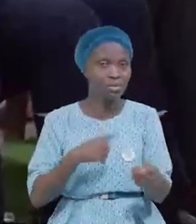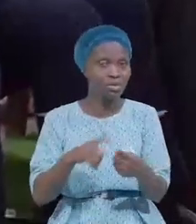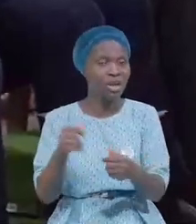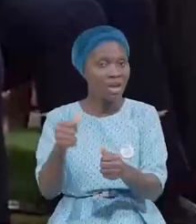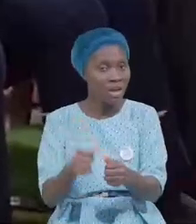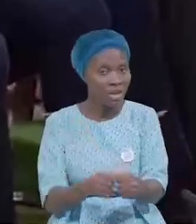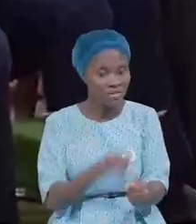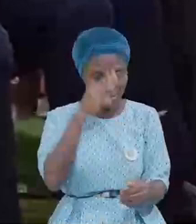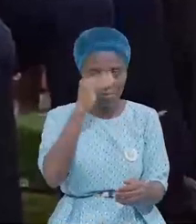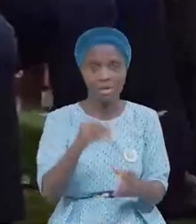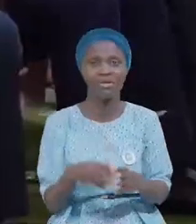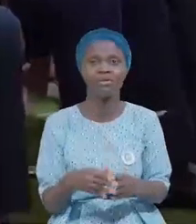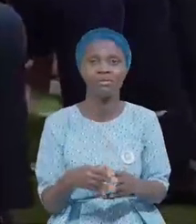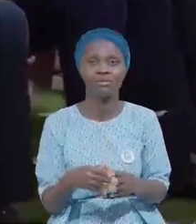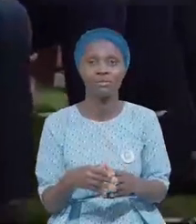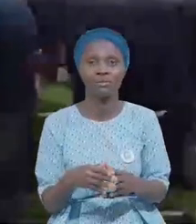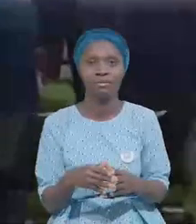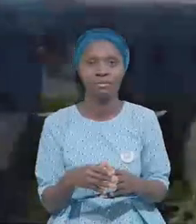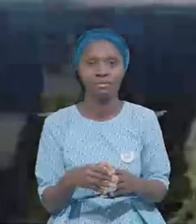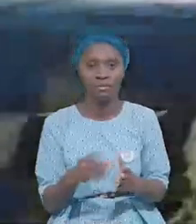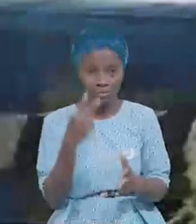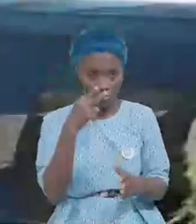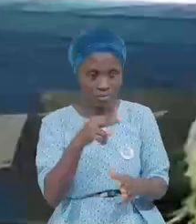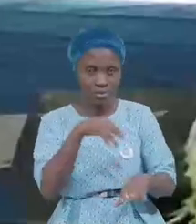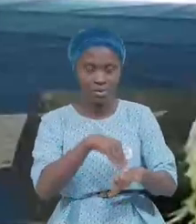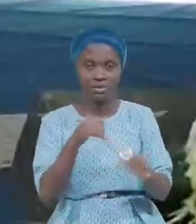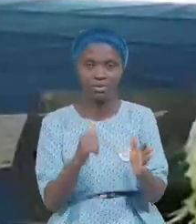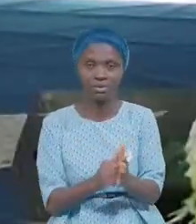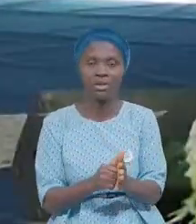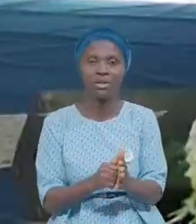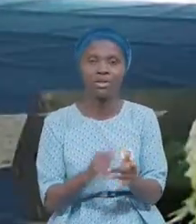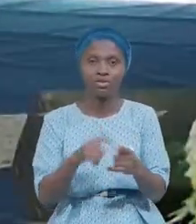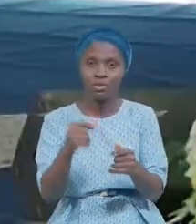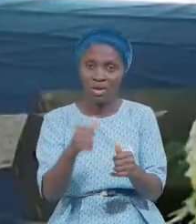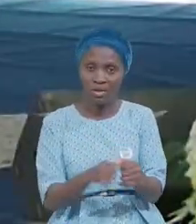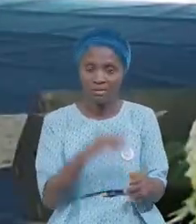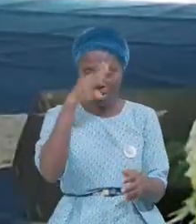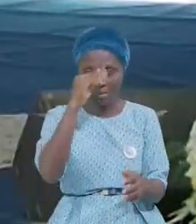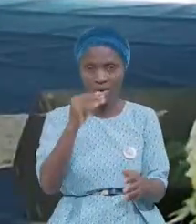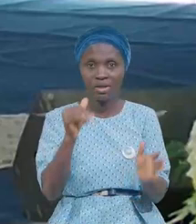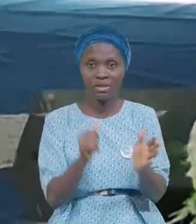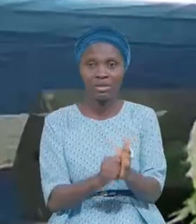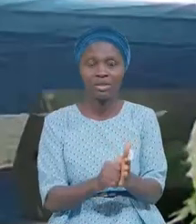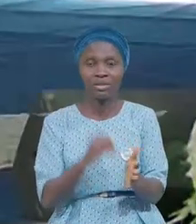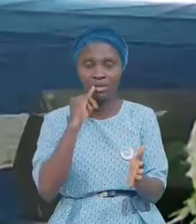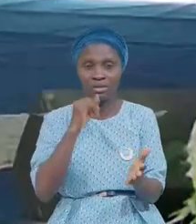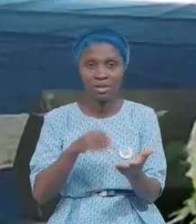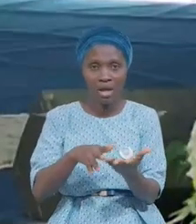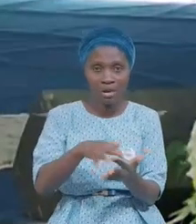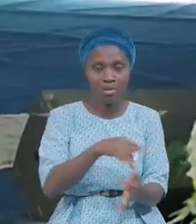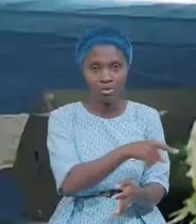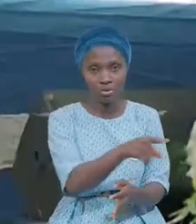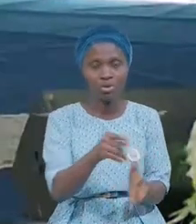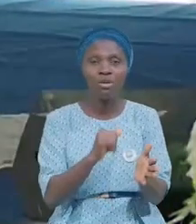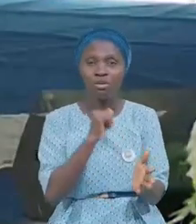cela, tu es inclus, je suis inclus, nous sommes tous inclus, chacun de vous, de n'avoir pas de